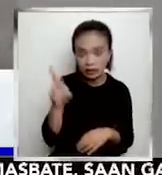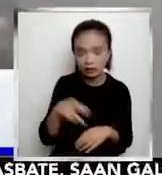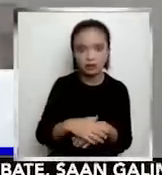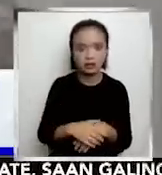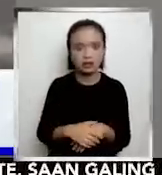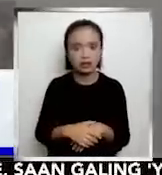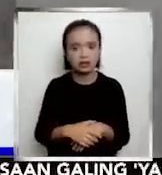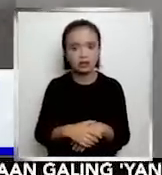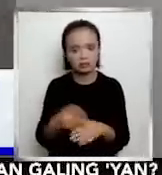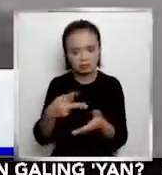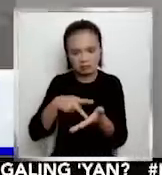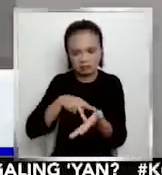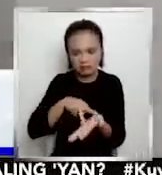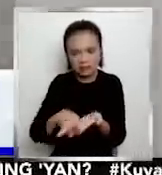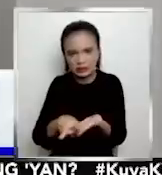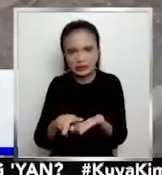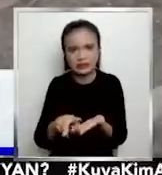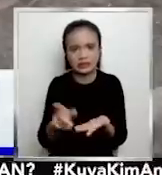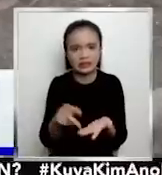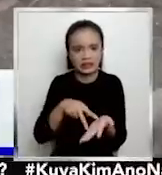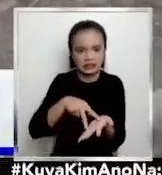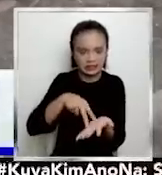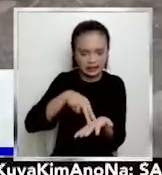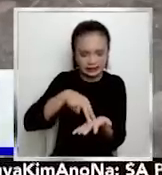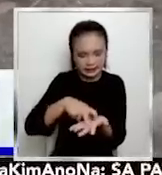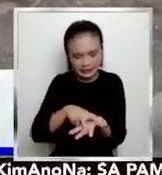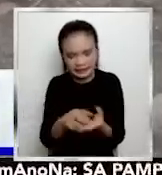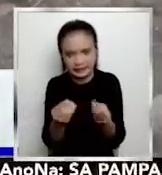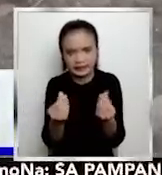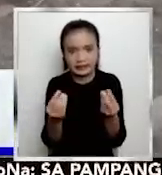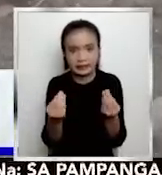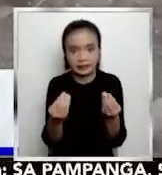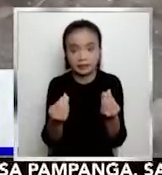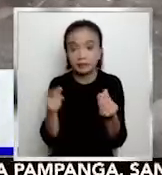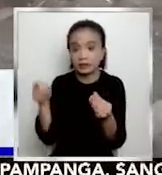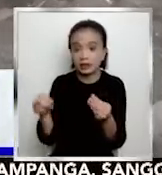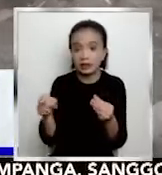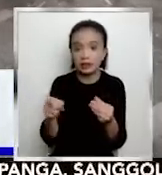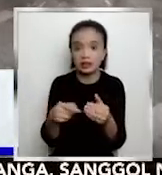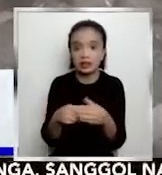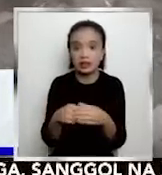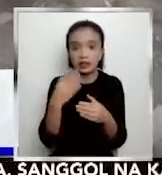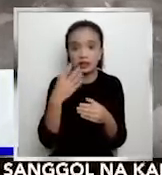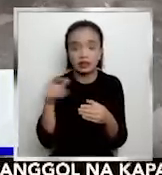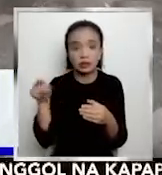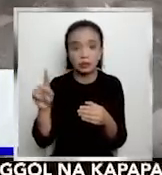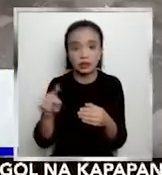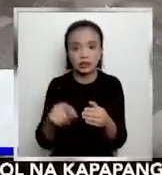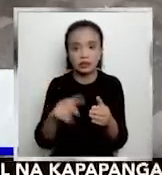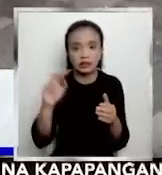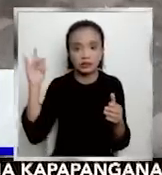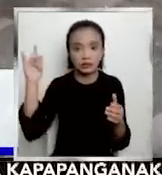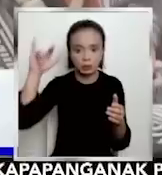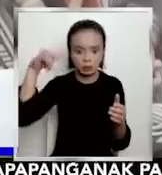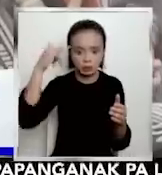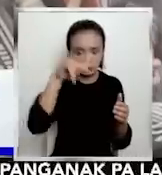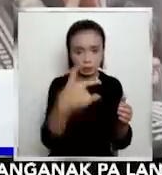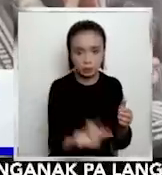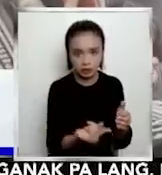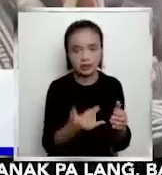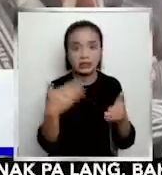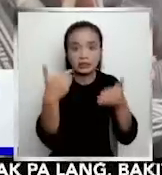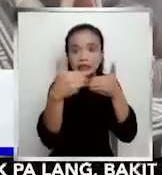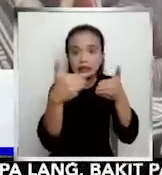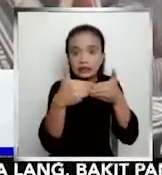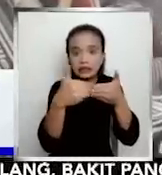madulas. Madulas ang mga buhangin. Sa ganyang lagay na natagpuan ng mga rescuer ang bumagsak na Cessna plane sa Bulkang Mayon na sa